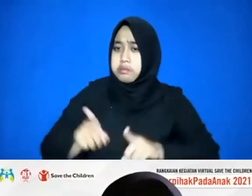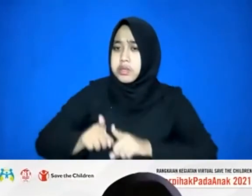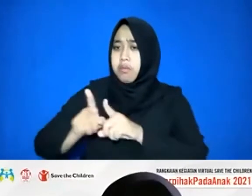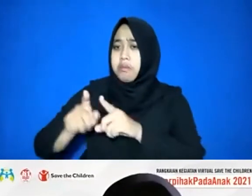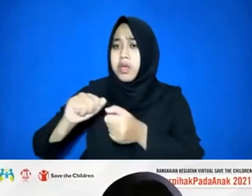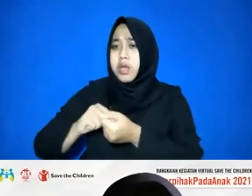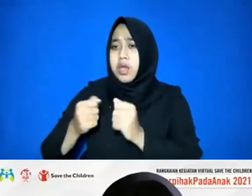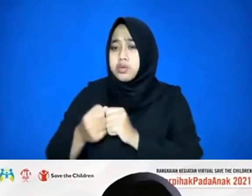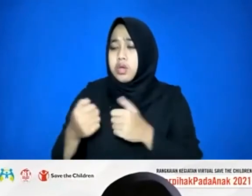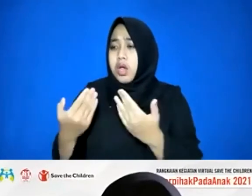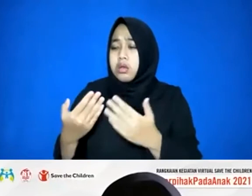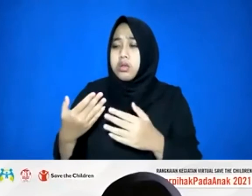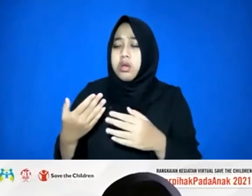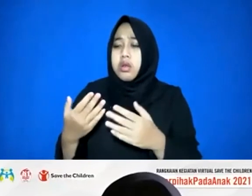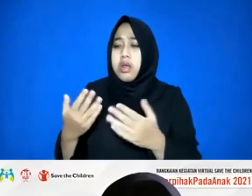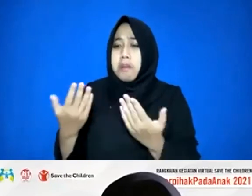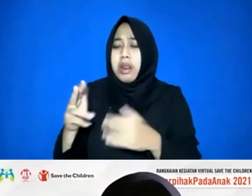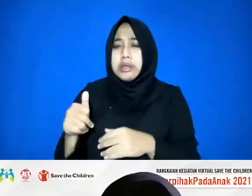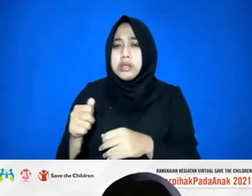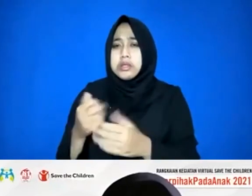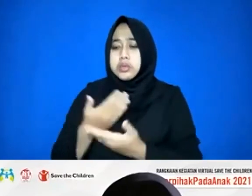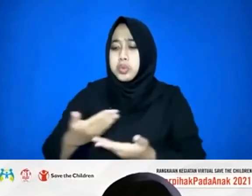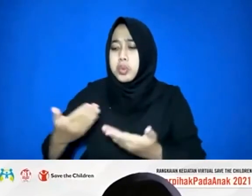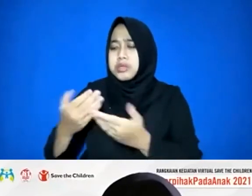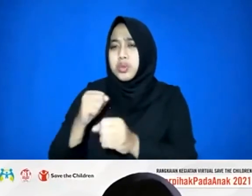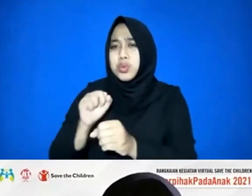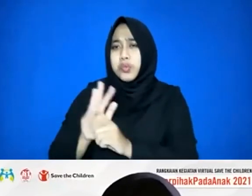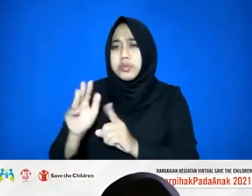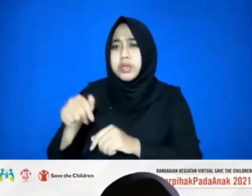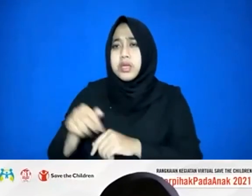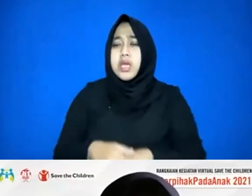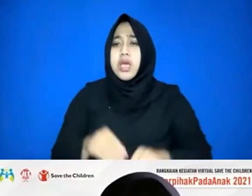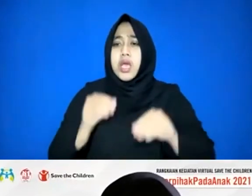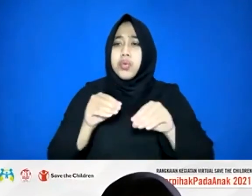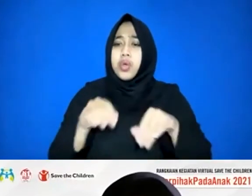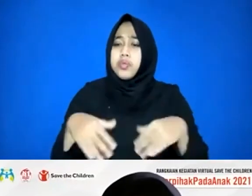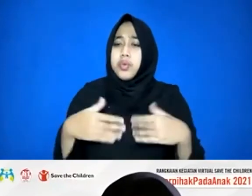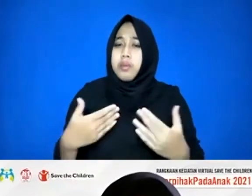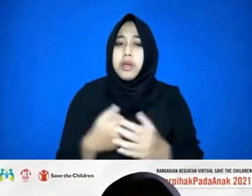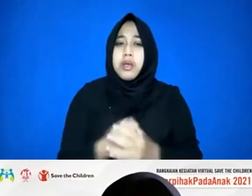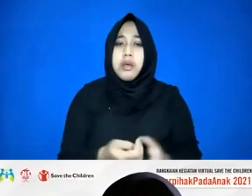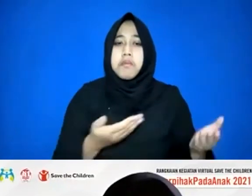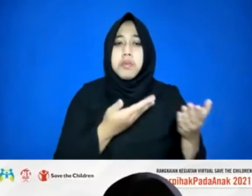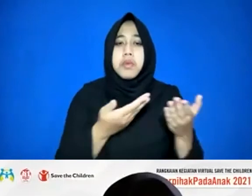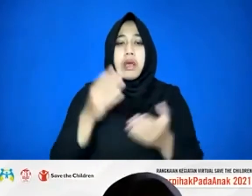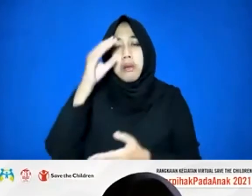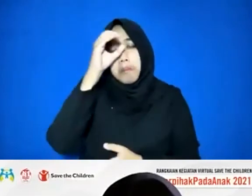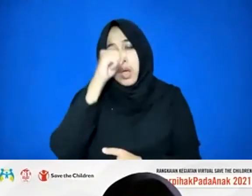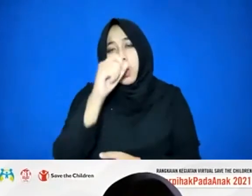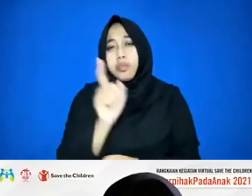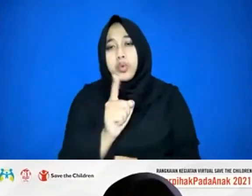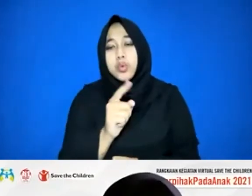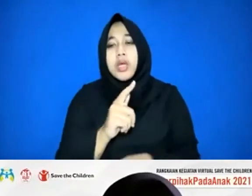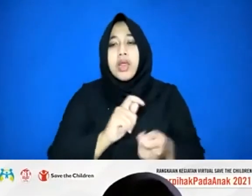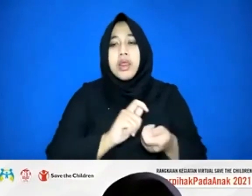apalagi dalam pandemi seperti ini. Yang kedua, penekanannya edukatif itu adalah memberikan pemahaman atas